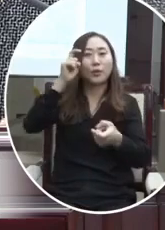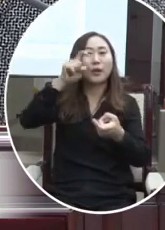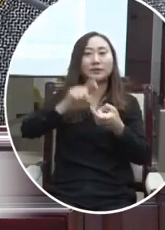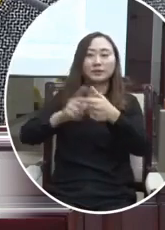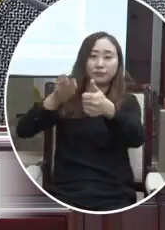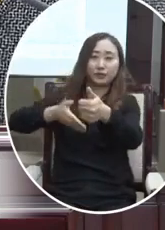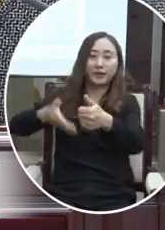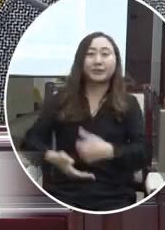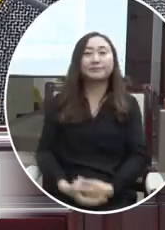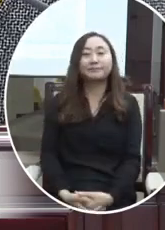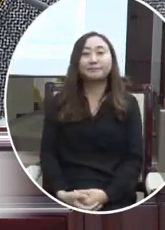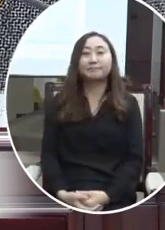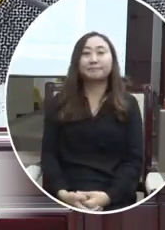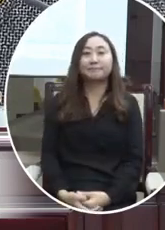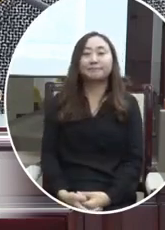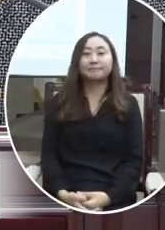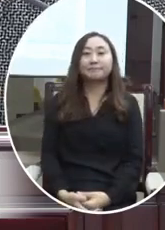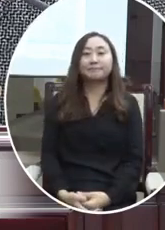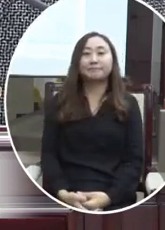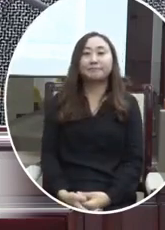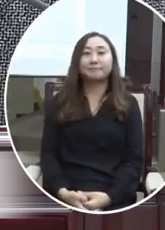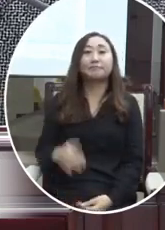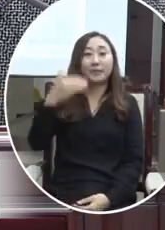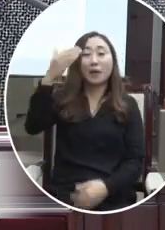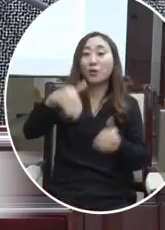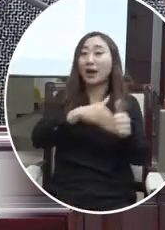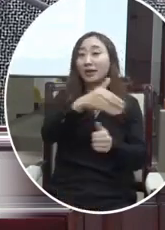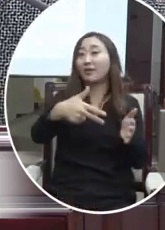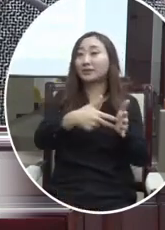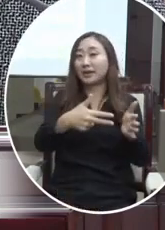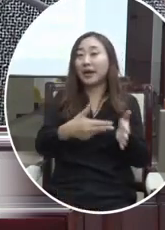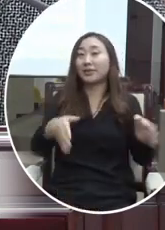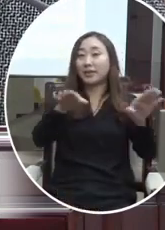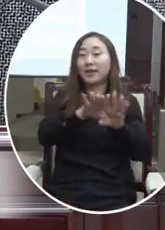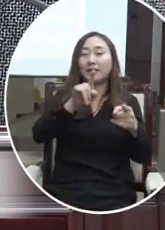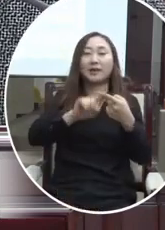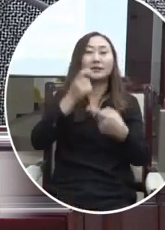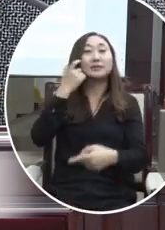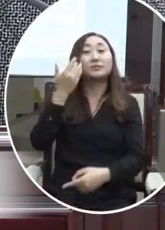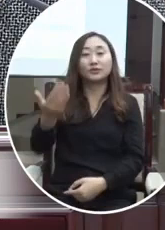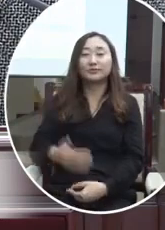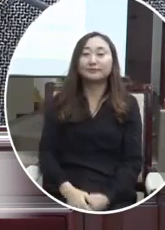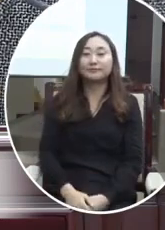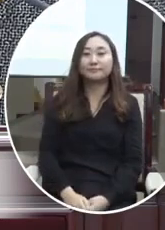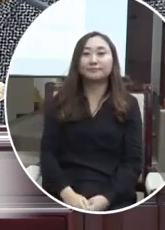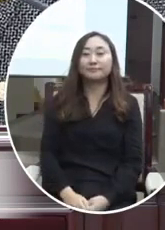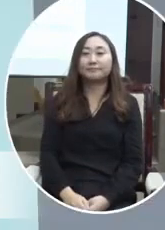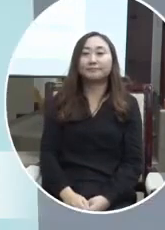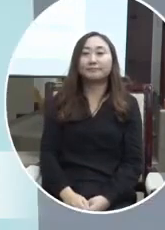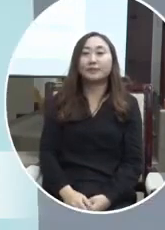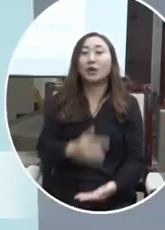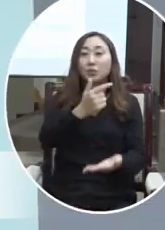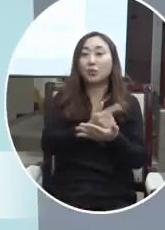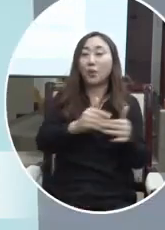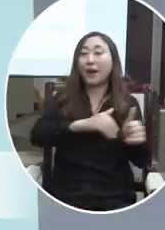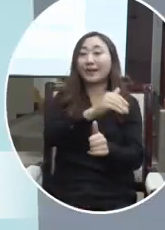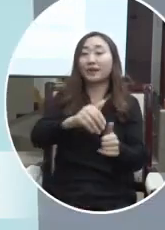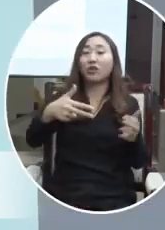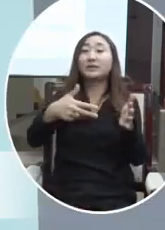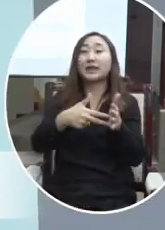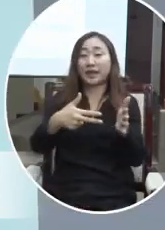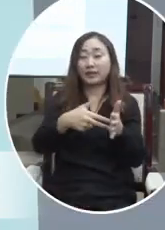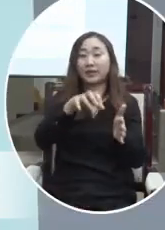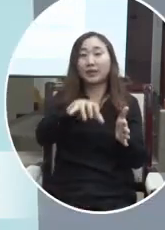지속적인 관심 부탁드립니다. 다음으로 환경재단 관련 질문을 드리겠습니다. 노원